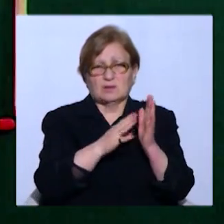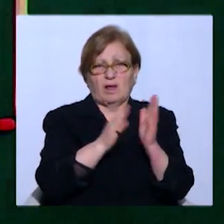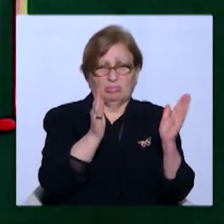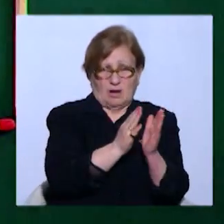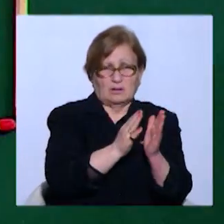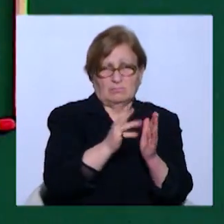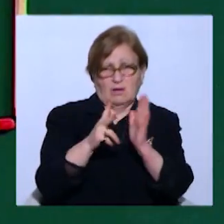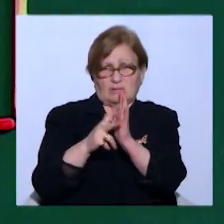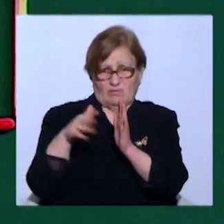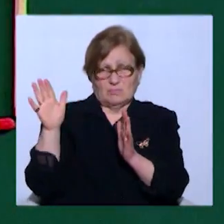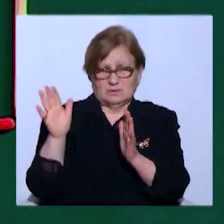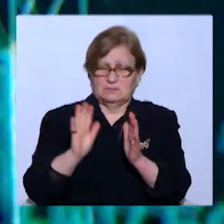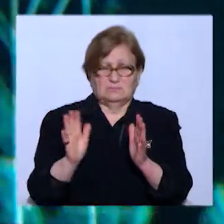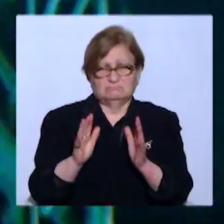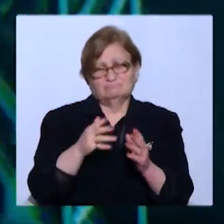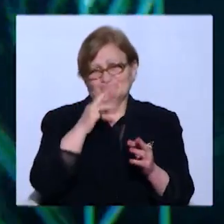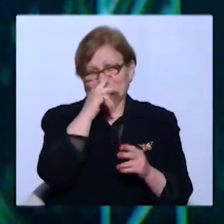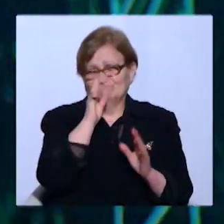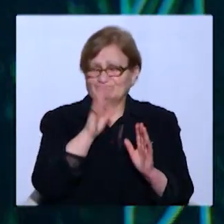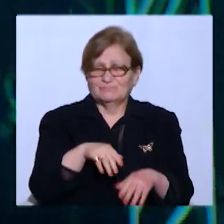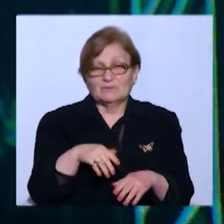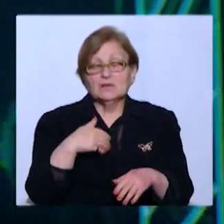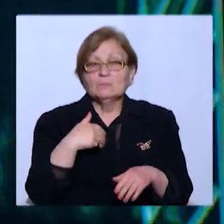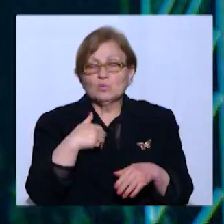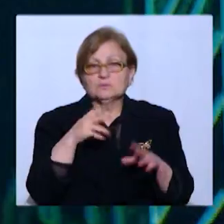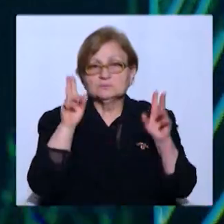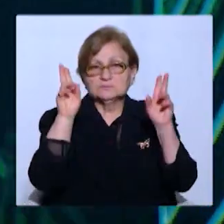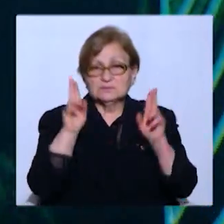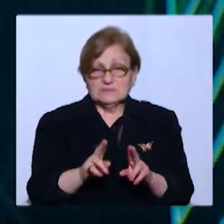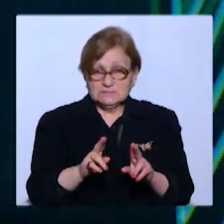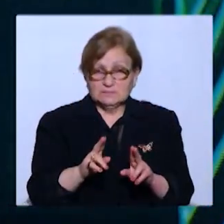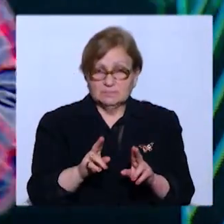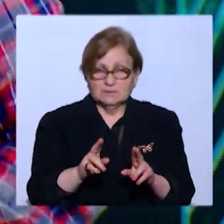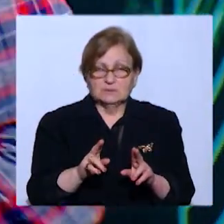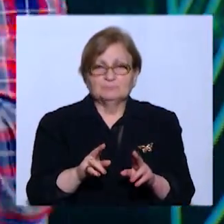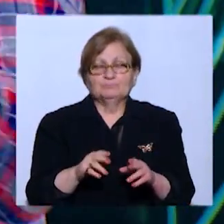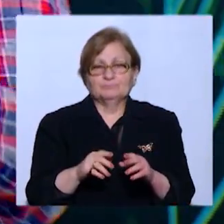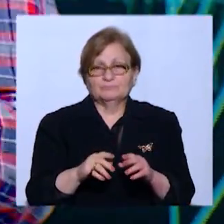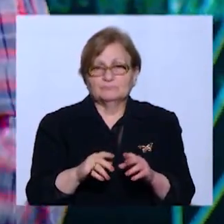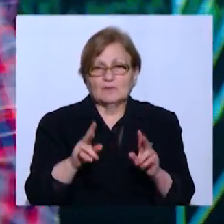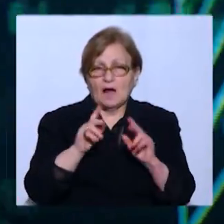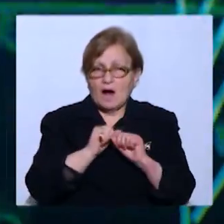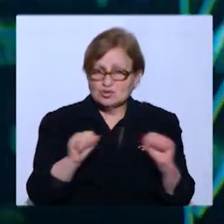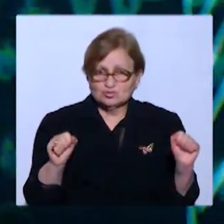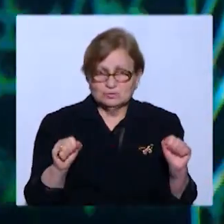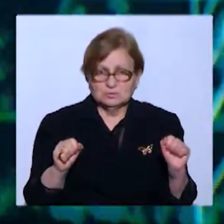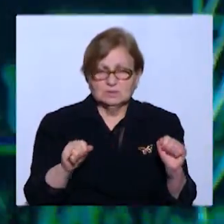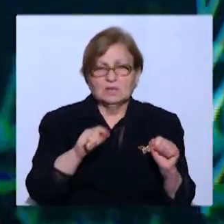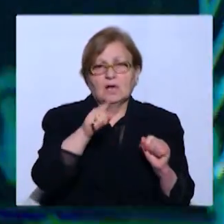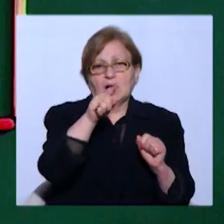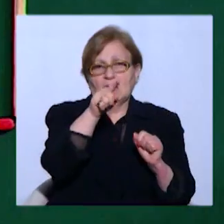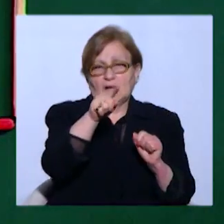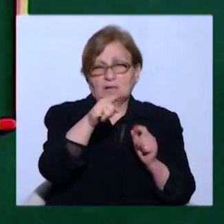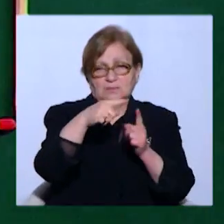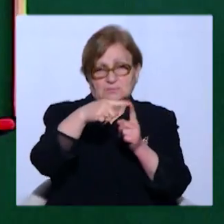მოკლედ ეს არის ჩვენი წესები. ძალიან მოკლედ გაგახსენებთ. ესე იგი, არ შეიძლება ხელი ვახლოთ